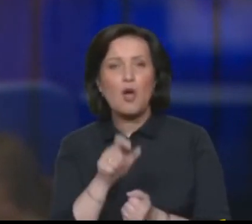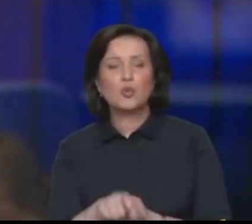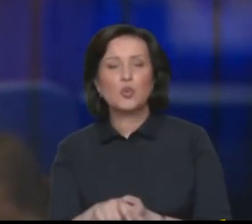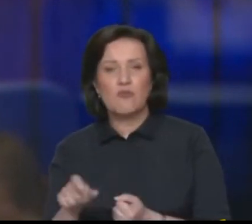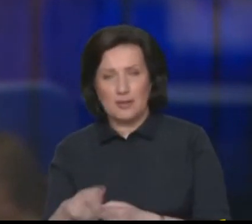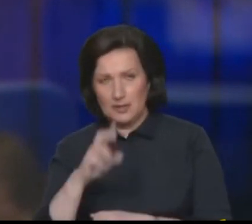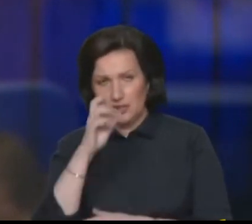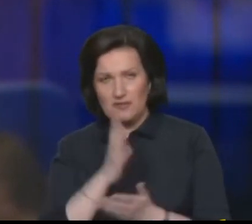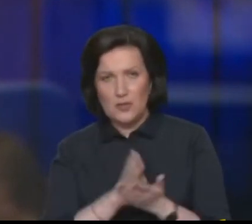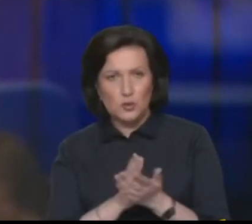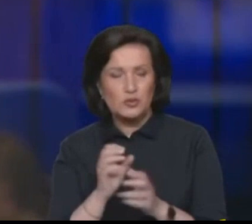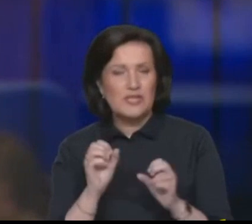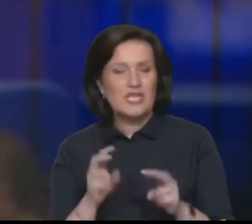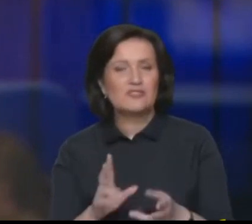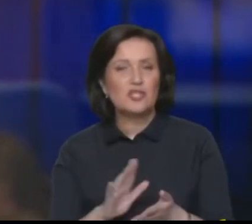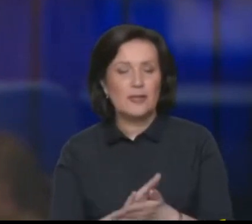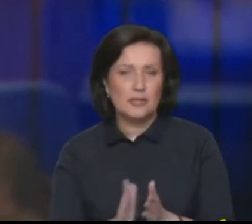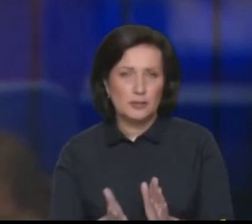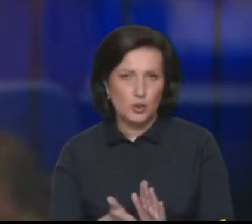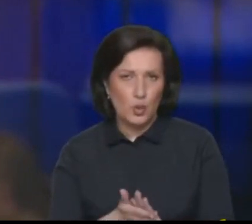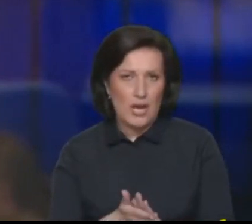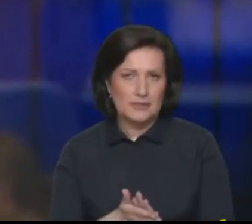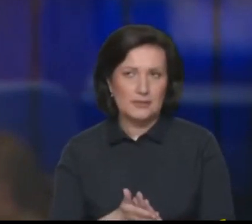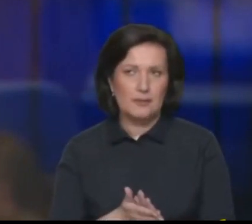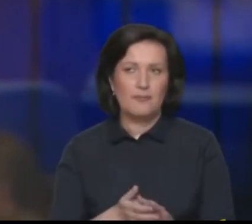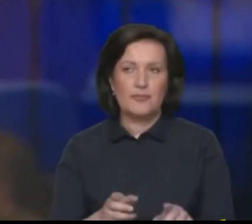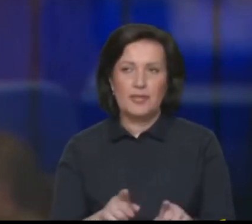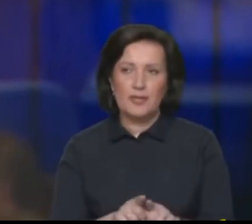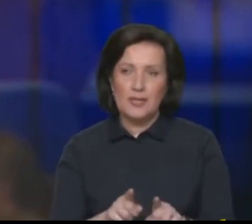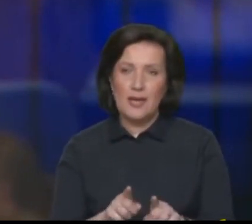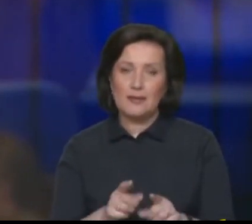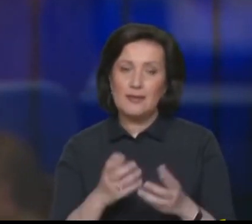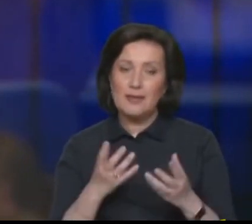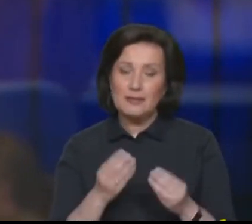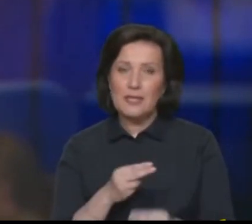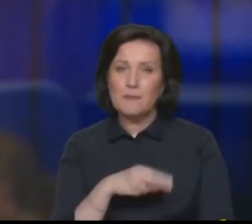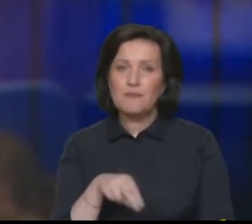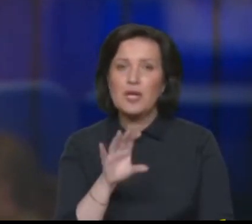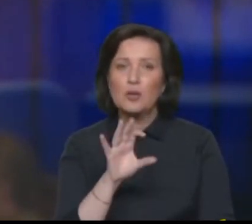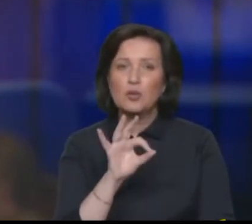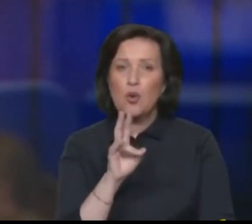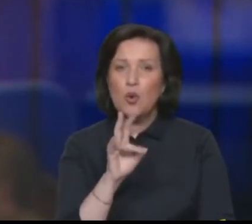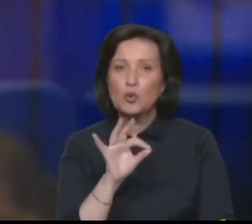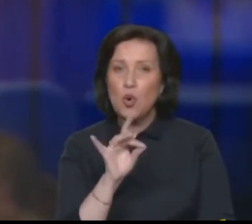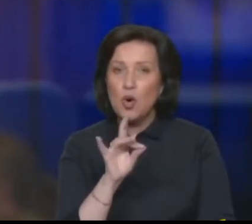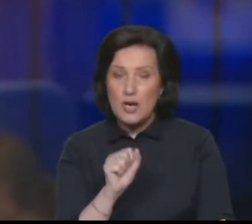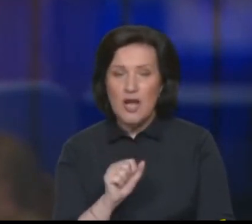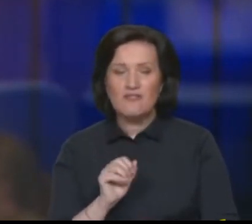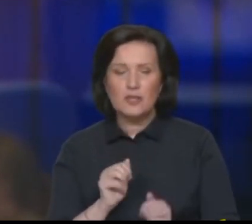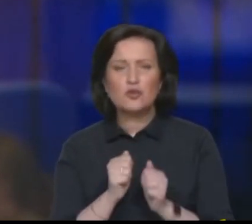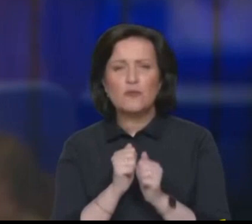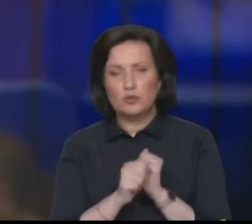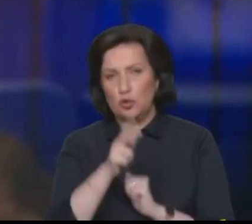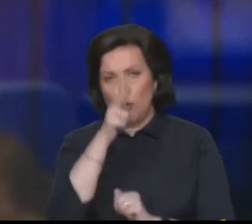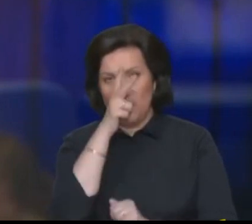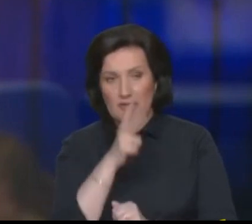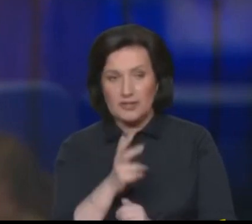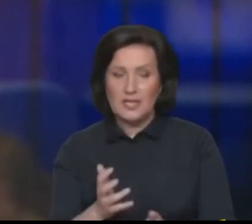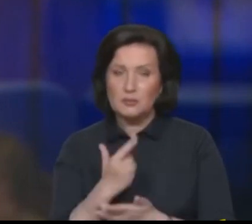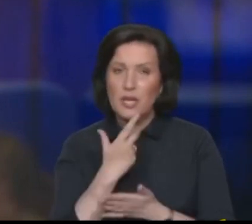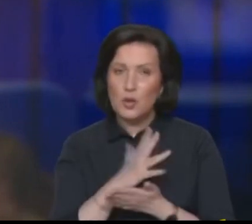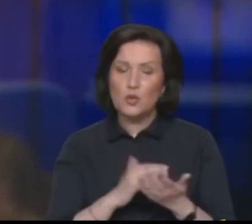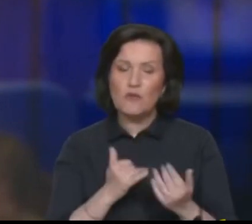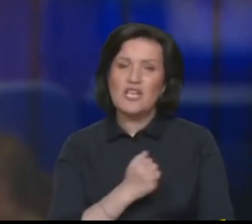рятувальники Державної служби з надзвичайних ситуацій. Такі дні донора влаштовують щоквартально та збирають кров